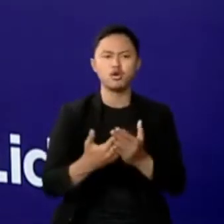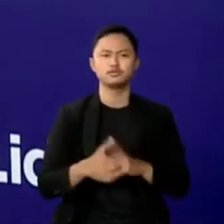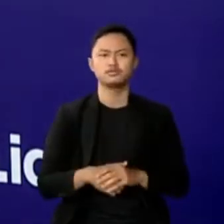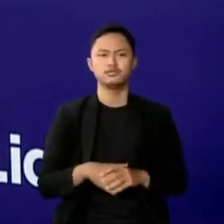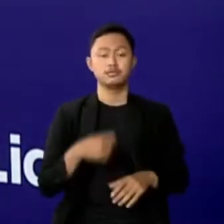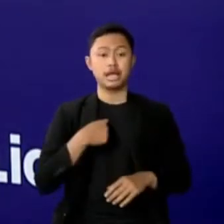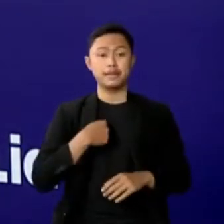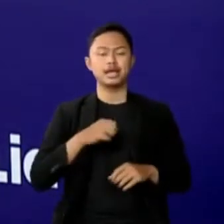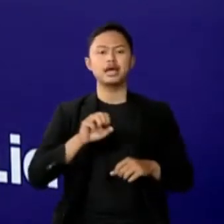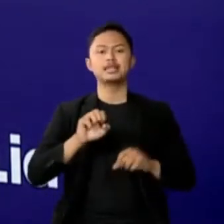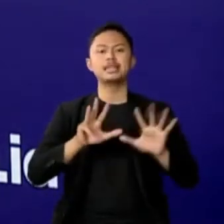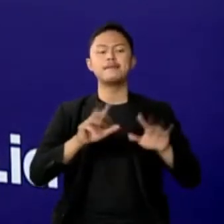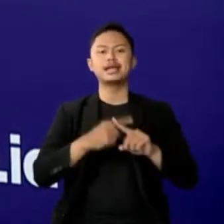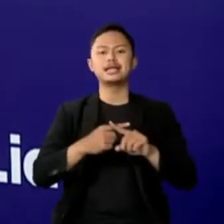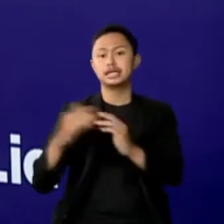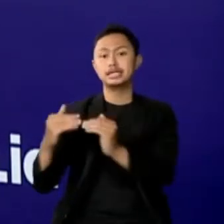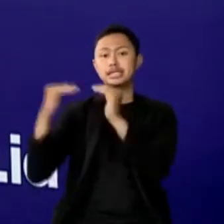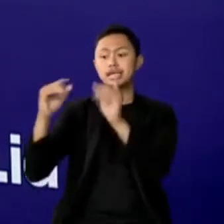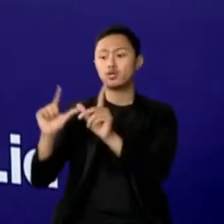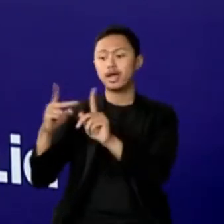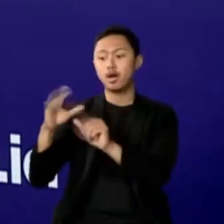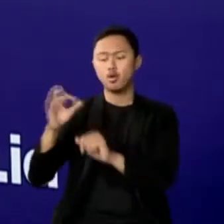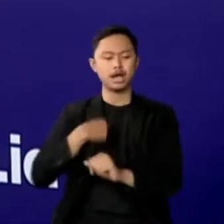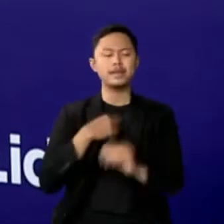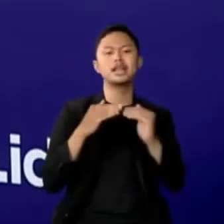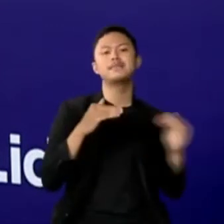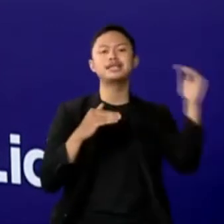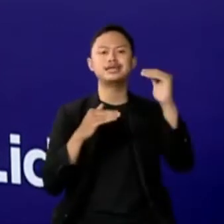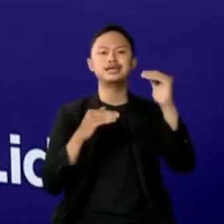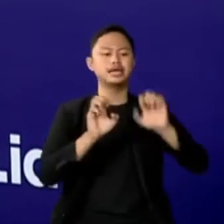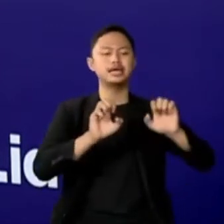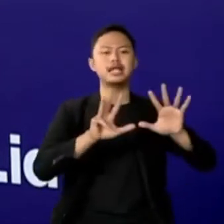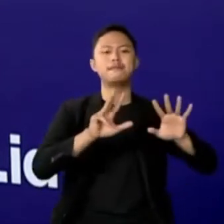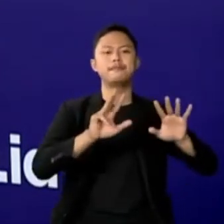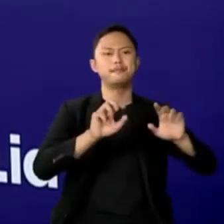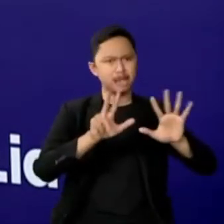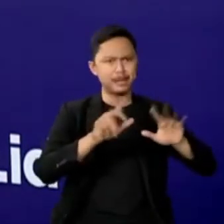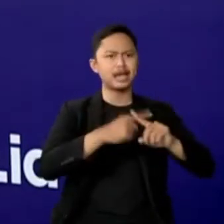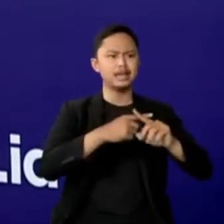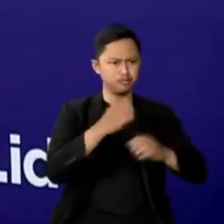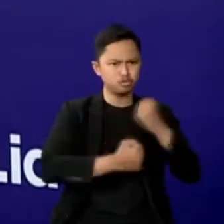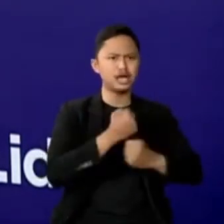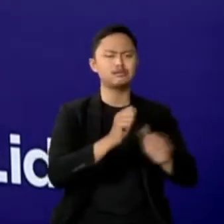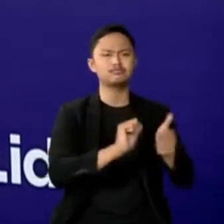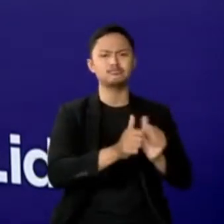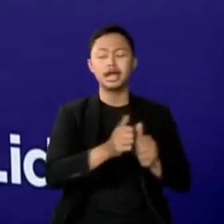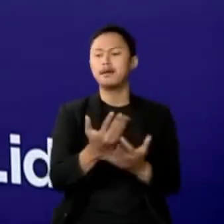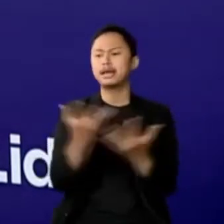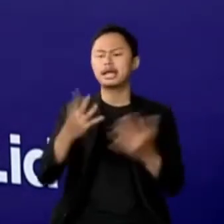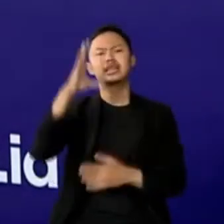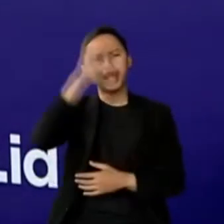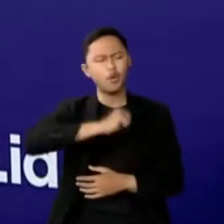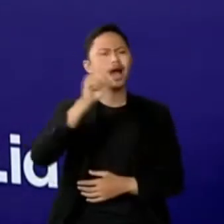kali lebih tinggi dari standar yang diminta Who tried kami terus jadi Jakarta Nah ini yang perlu diketahui masyarakat